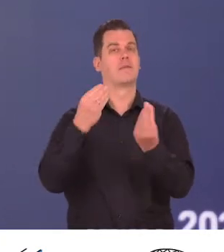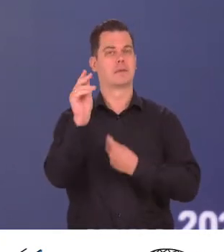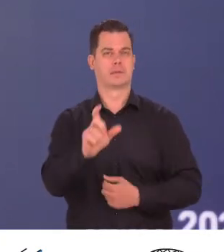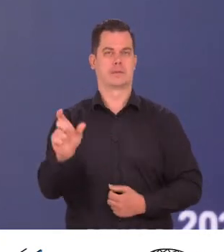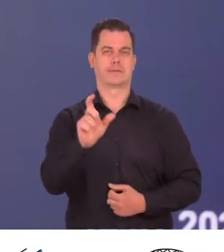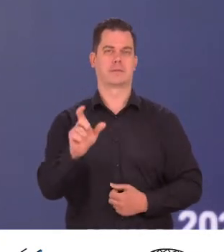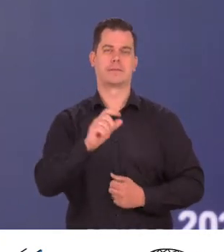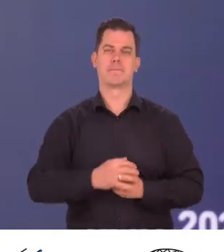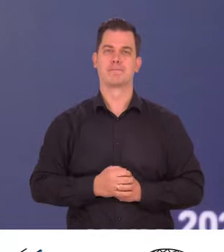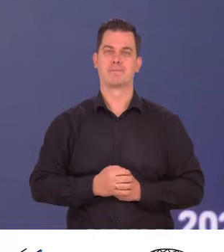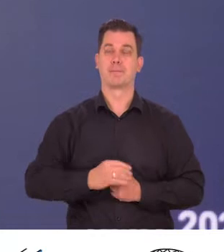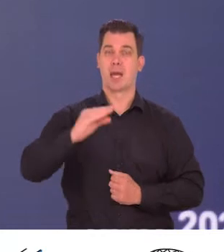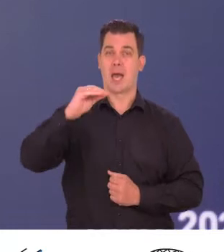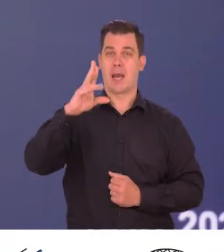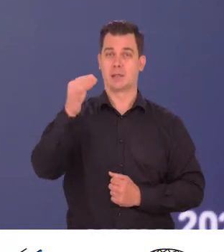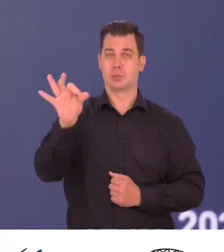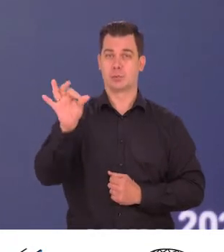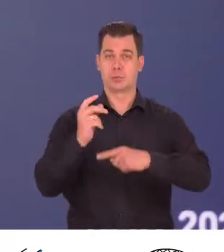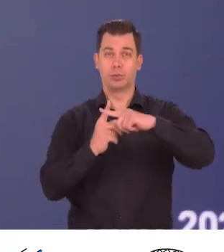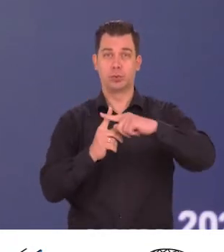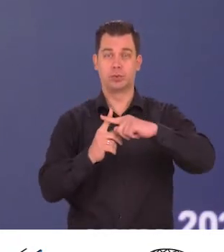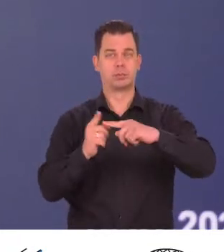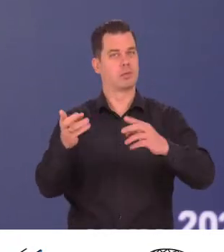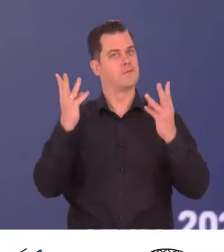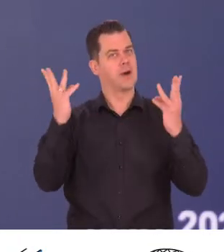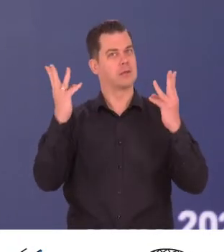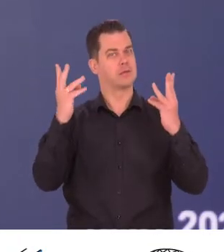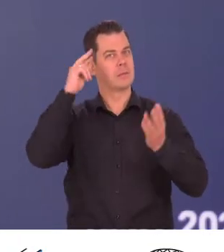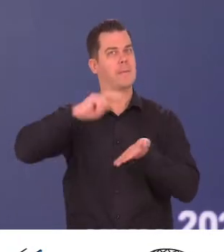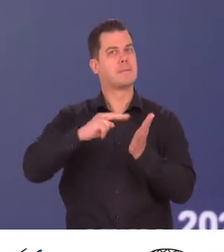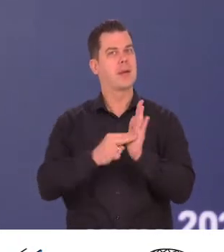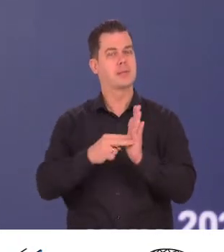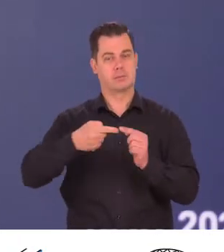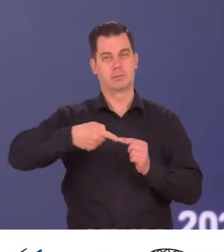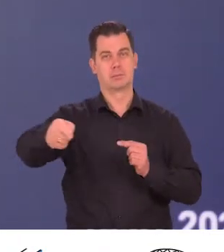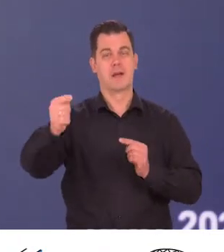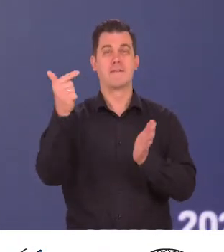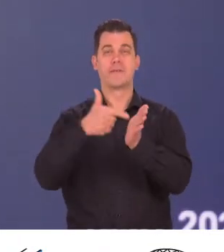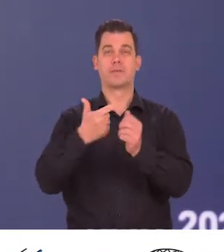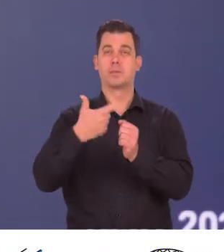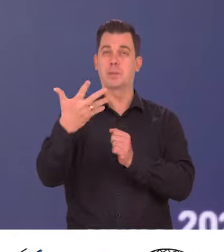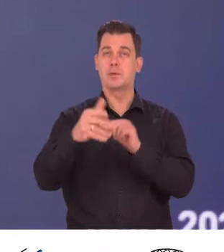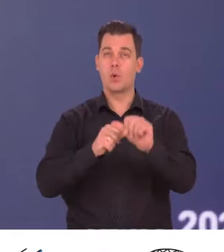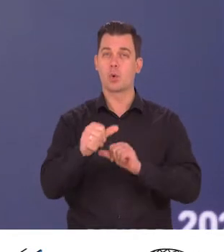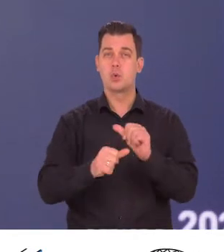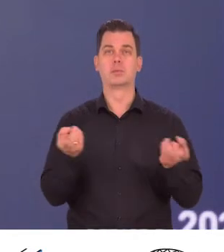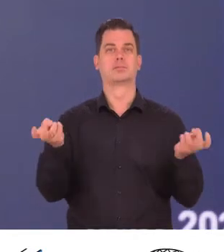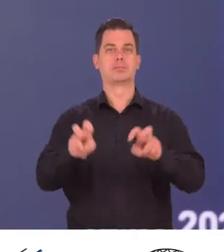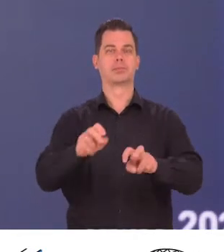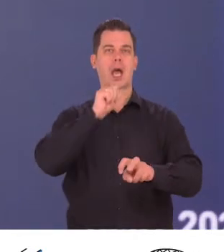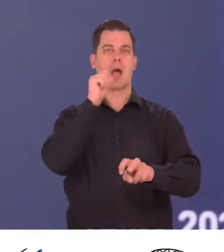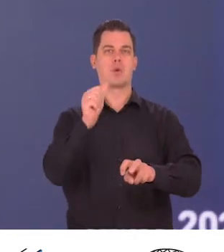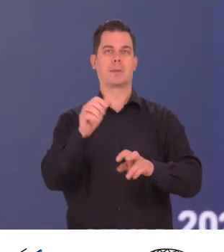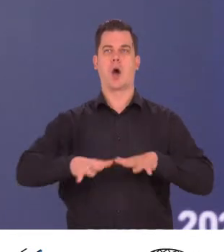także bardziej cyfrowy. Erasmus+ będzie miał też kluczowe znaczenie dla planowanego do 2025 roku